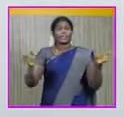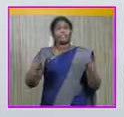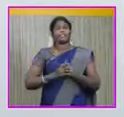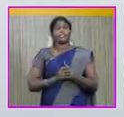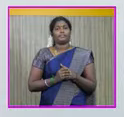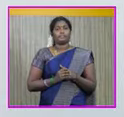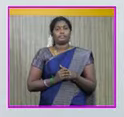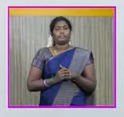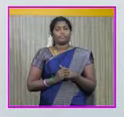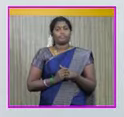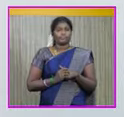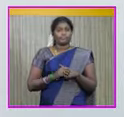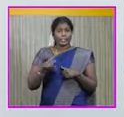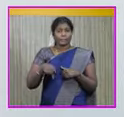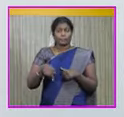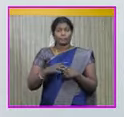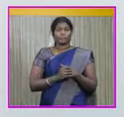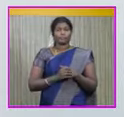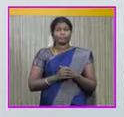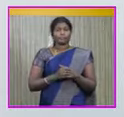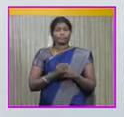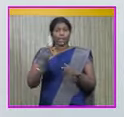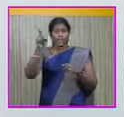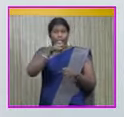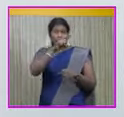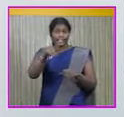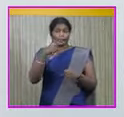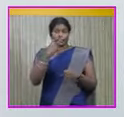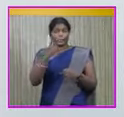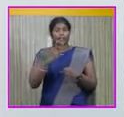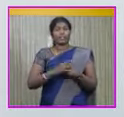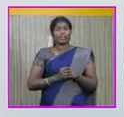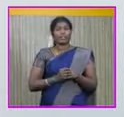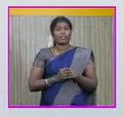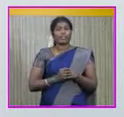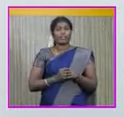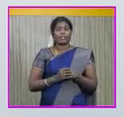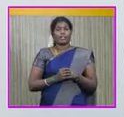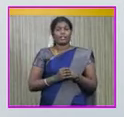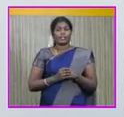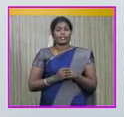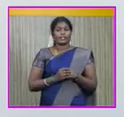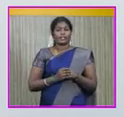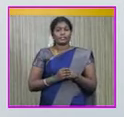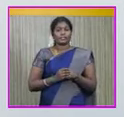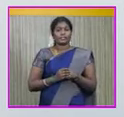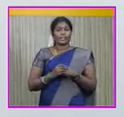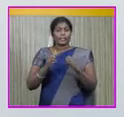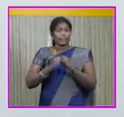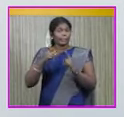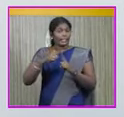பிரிக்கிறதால. இப்போது குறுக்கு பெருக்கம் பண்ணிக்கலாம், பிடியை இந்த பக்கம் கொண்டு வந்துடலாம்.